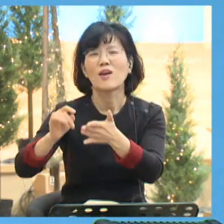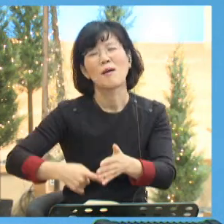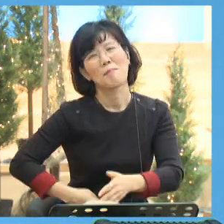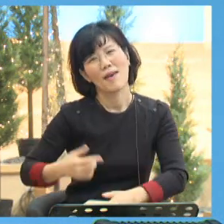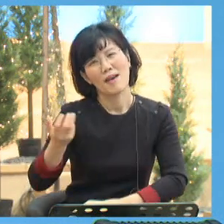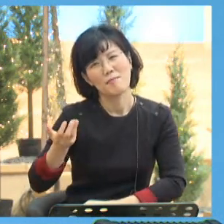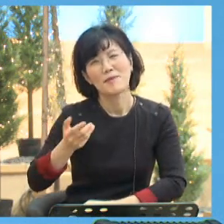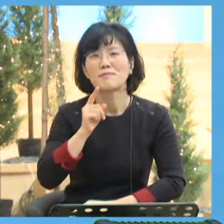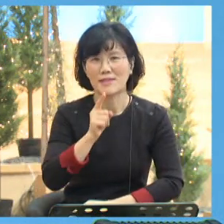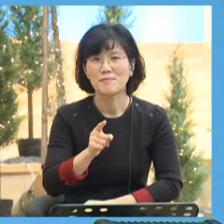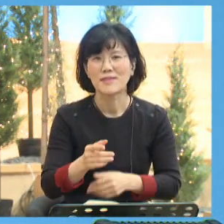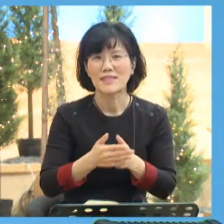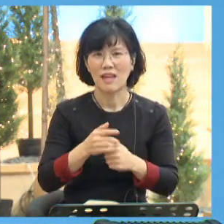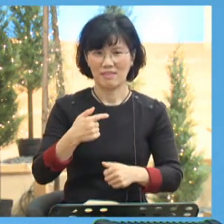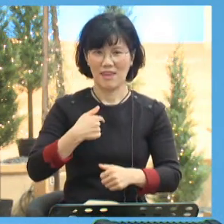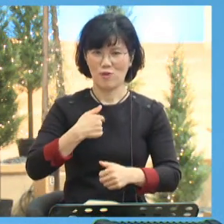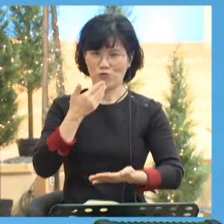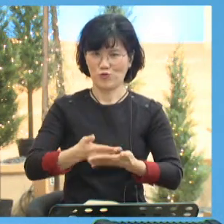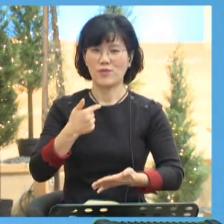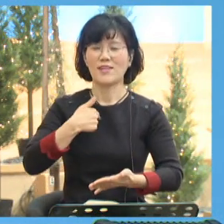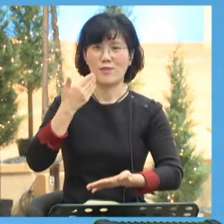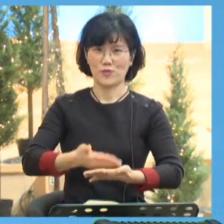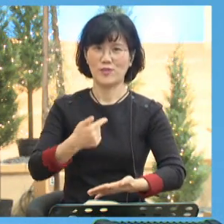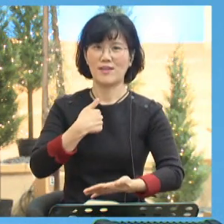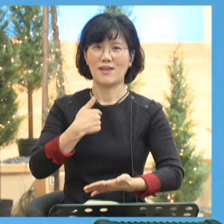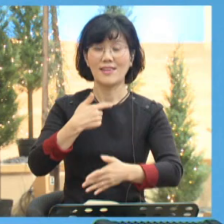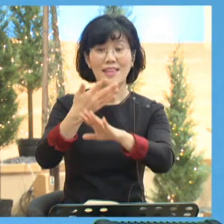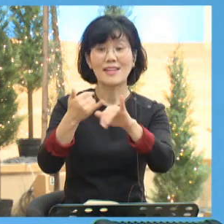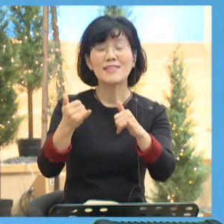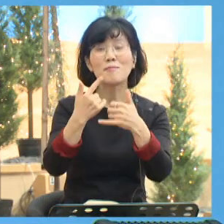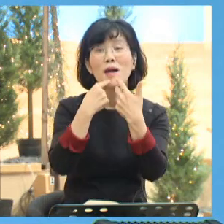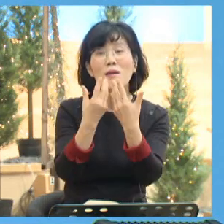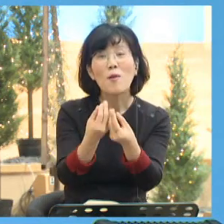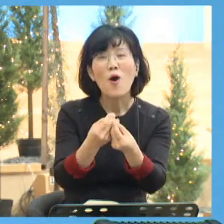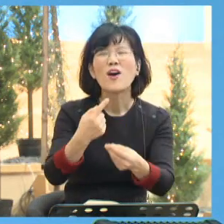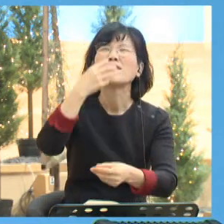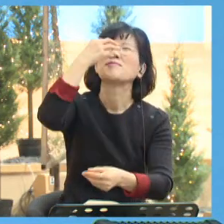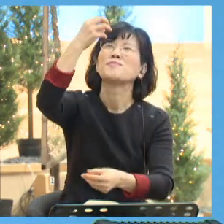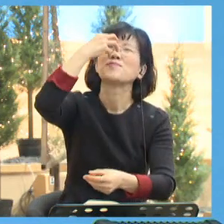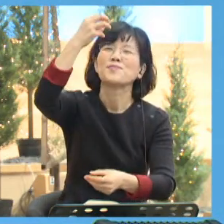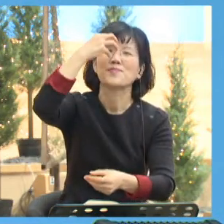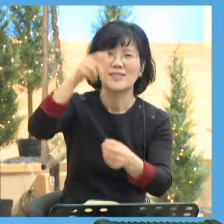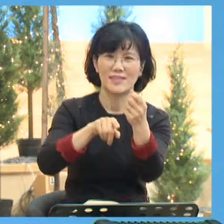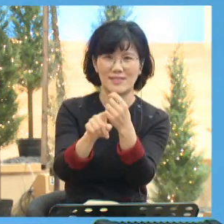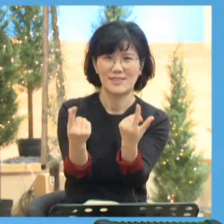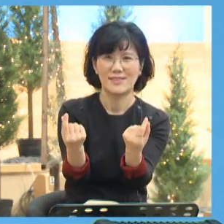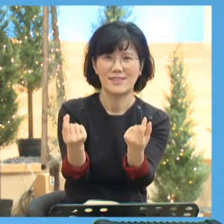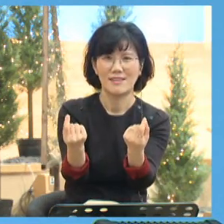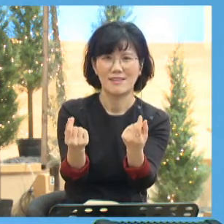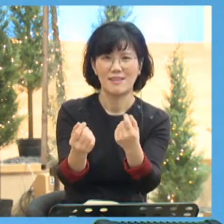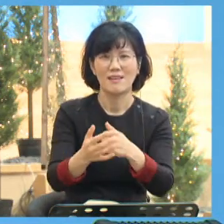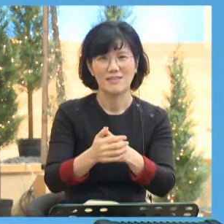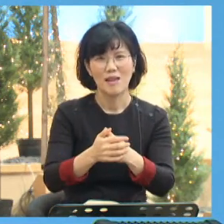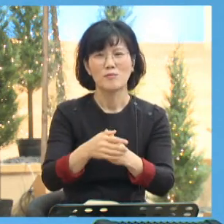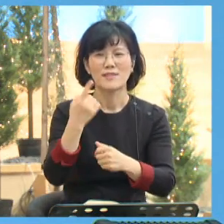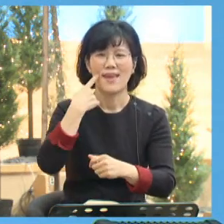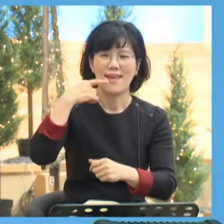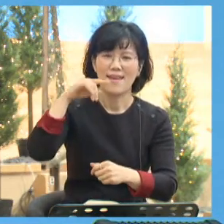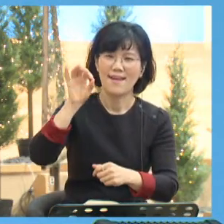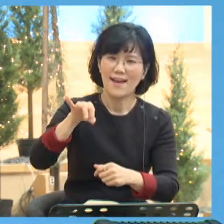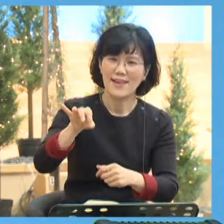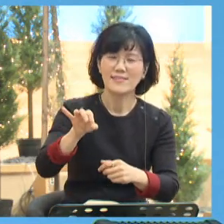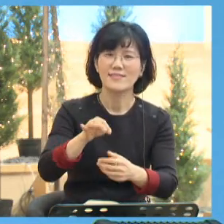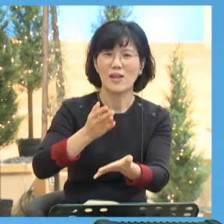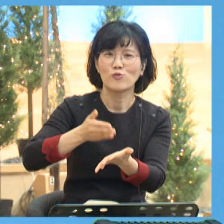거에요 내가 중요한데 내내 다른 말로 말하면 표만 그래서 있지도 않으니 가짜 뉴스